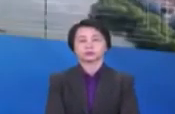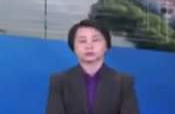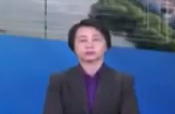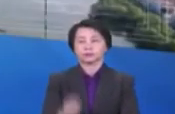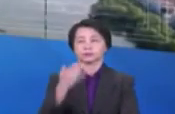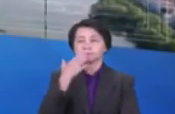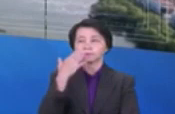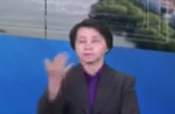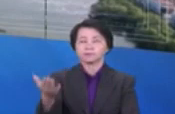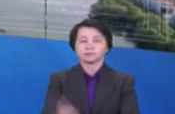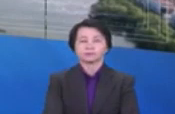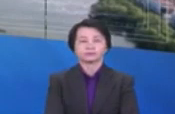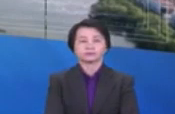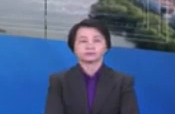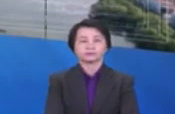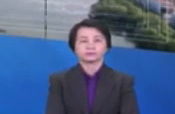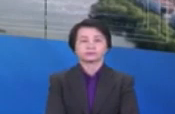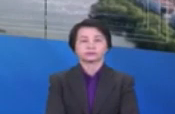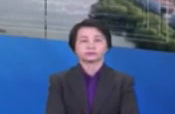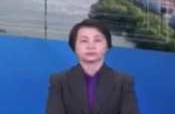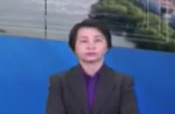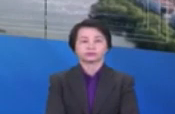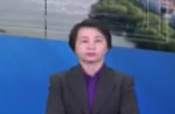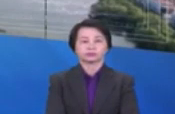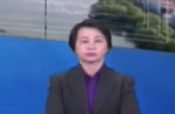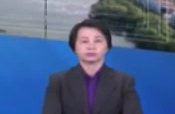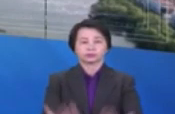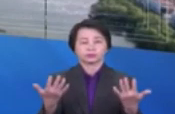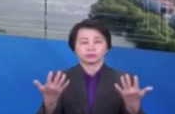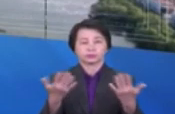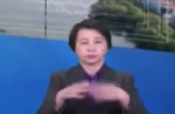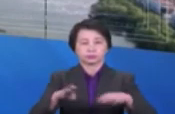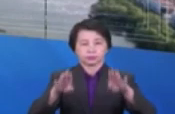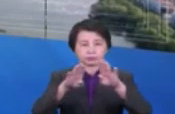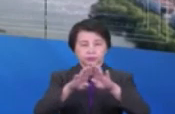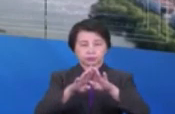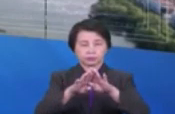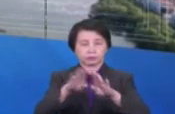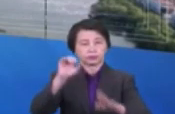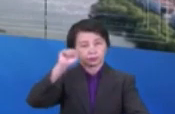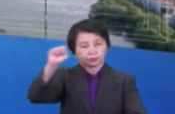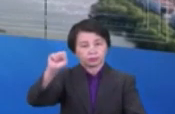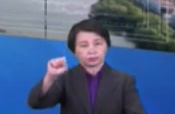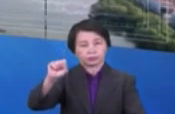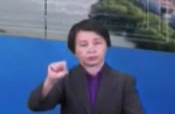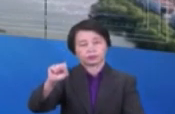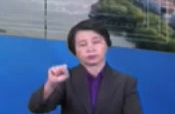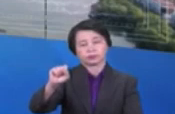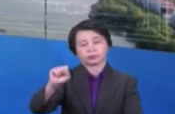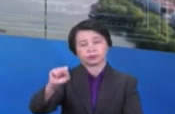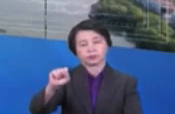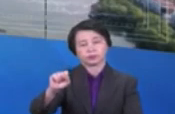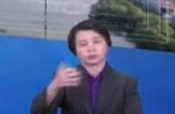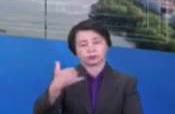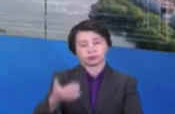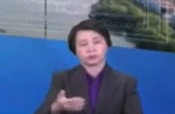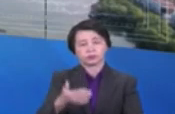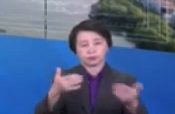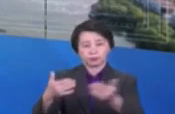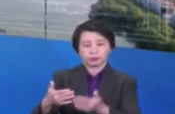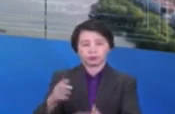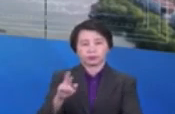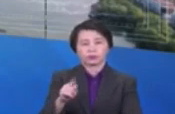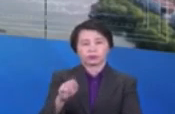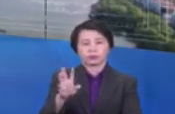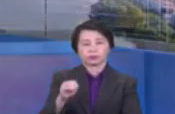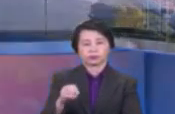Baik, terima kasih Abdul Kahar untuk laporan itu tadi. Dan paparan itu juga mengakhiri berita wilayah edisi hari ini dari negeri di bawah bayu. Teruskan kesian anda bersama dengan